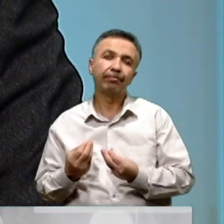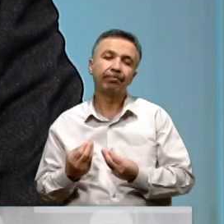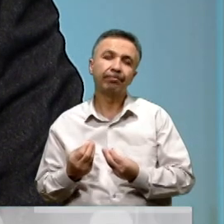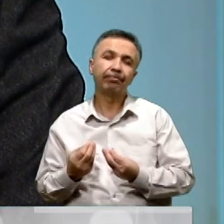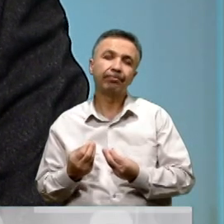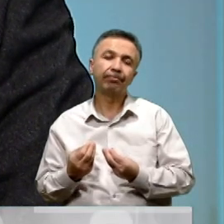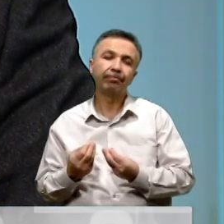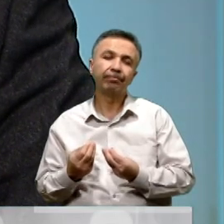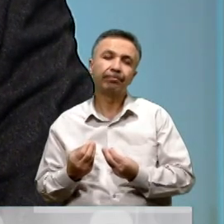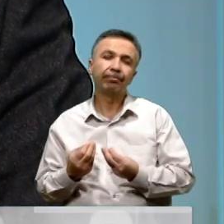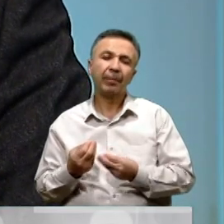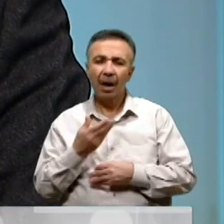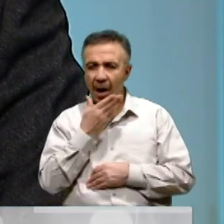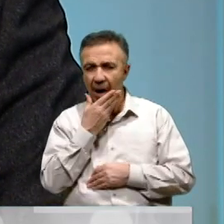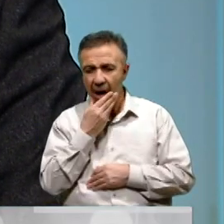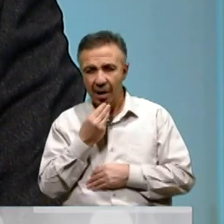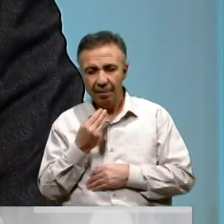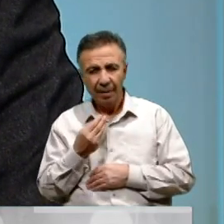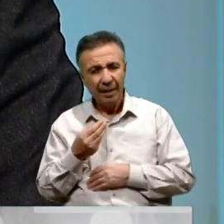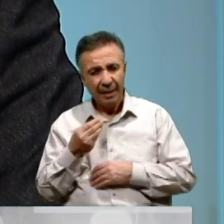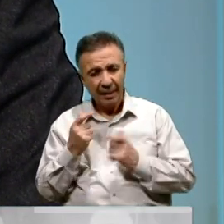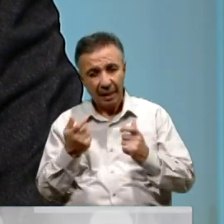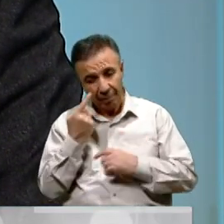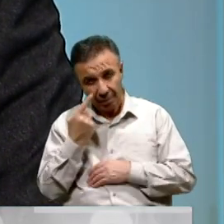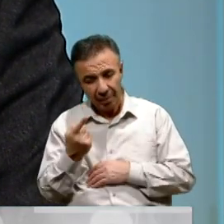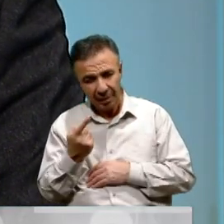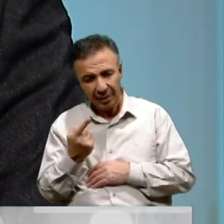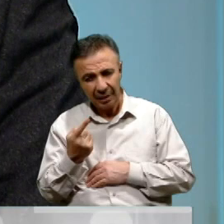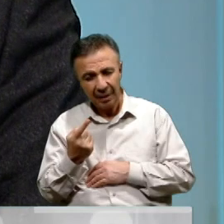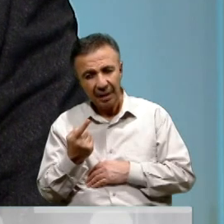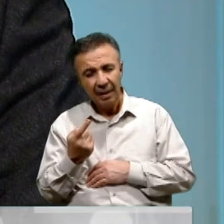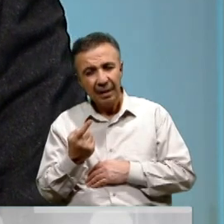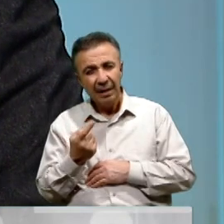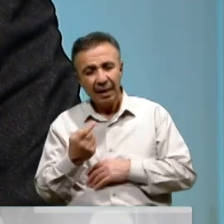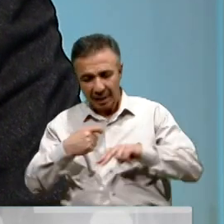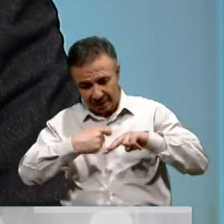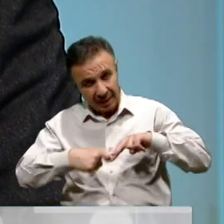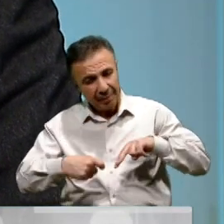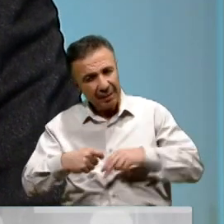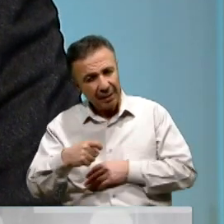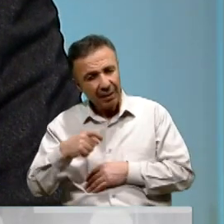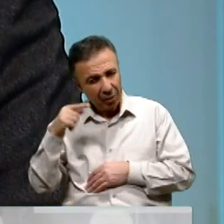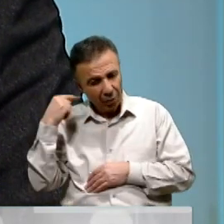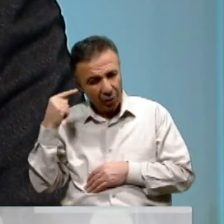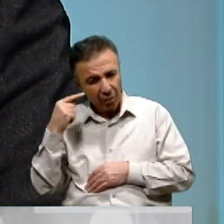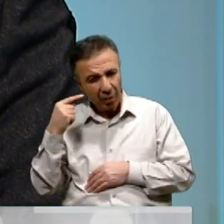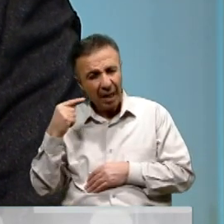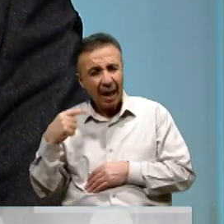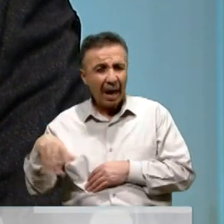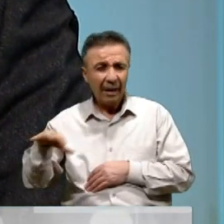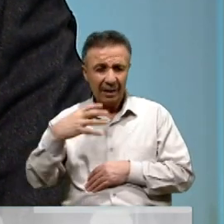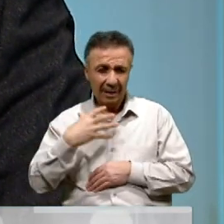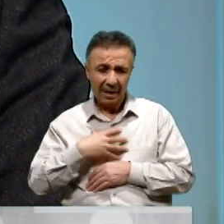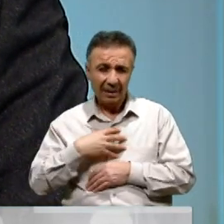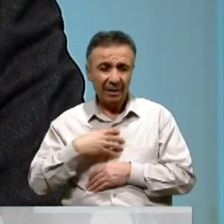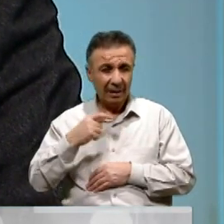efendim yani avret mahalline bakması haram olan yerlerin temizliği kastediliyorsa, burada herkesin bu temizliği kendisi